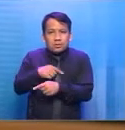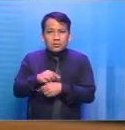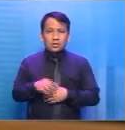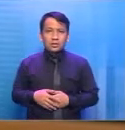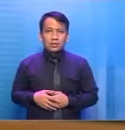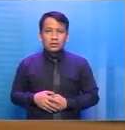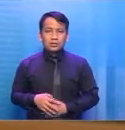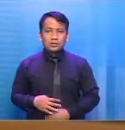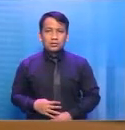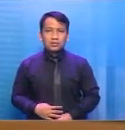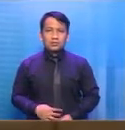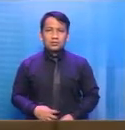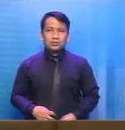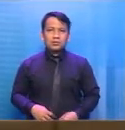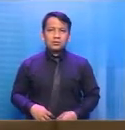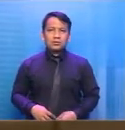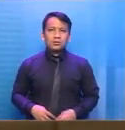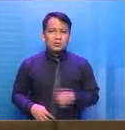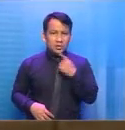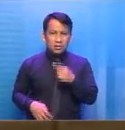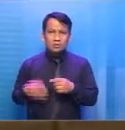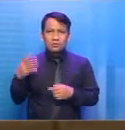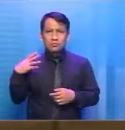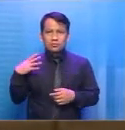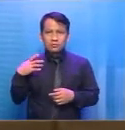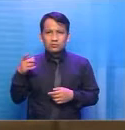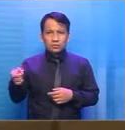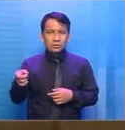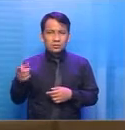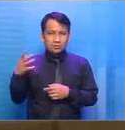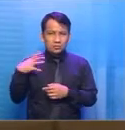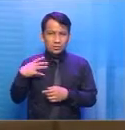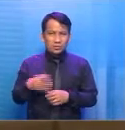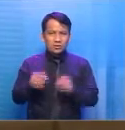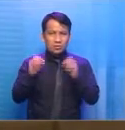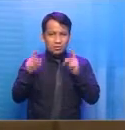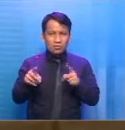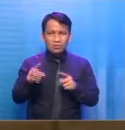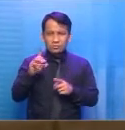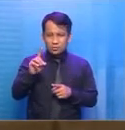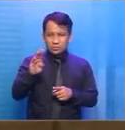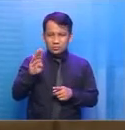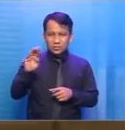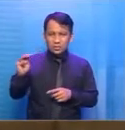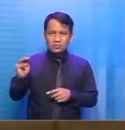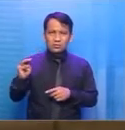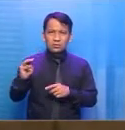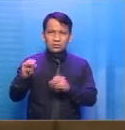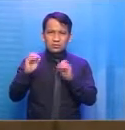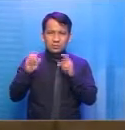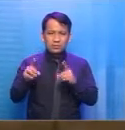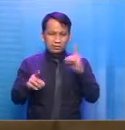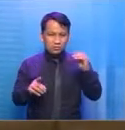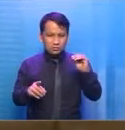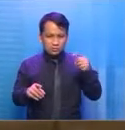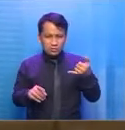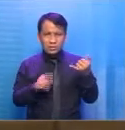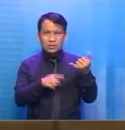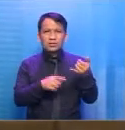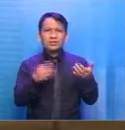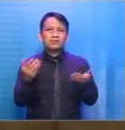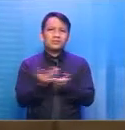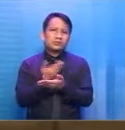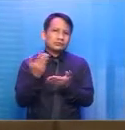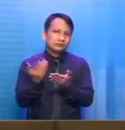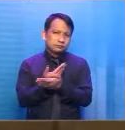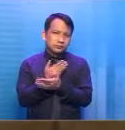lahat, hintayin na lang natin sir yung DBM. Okay na yung DBM, okay na. O yung DOJ, panibago ng